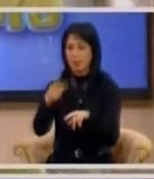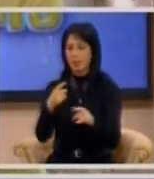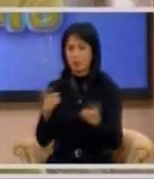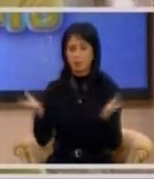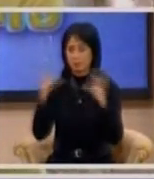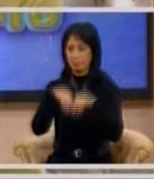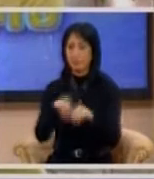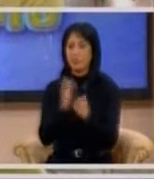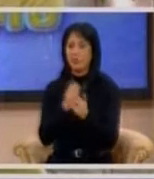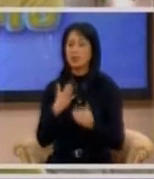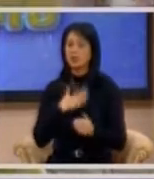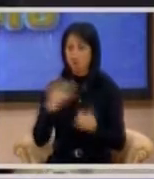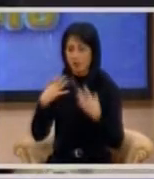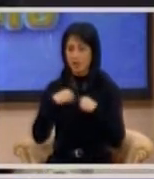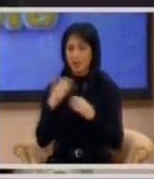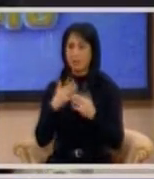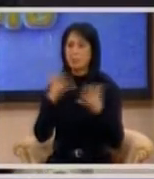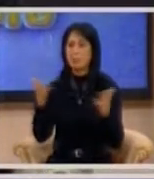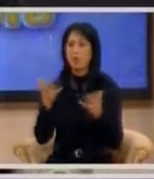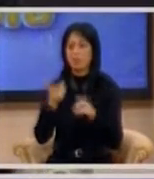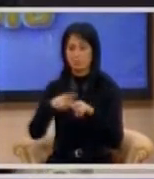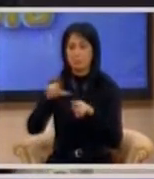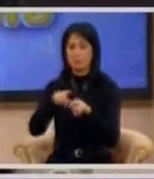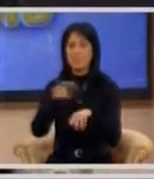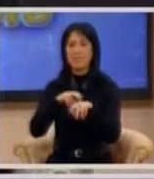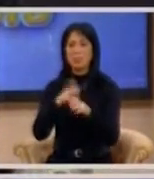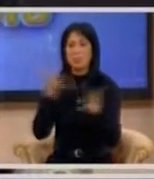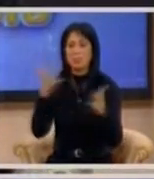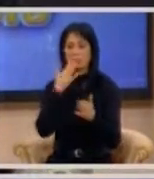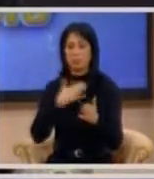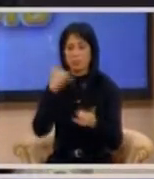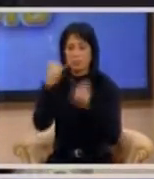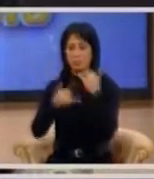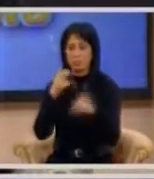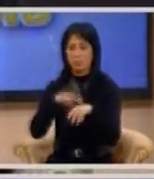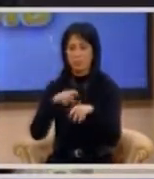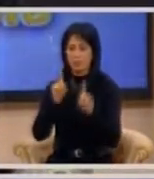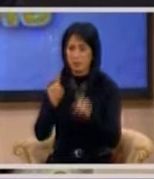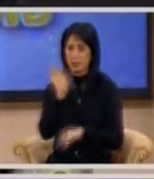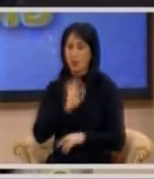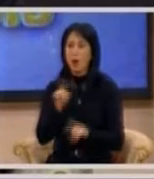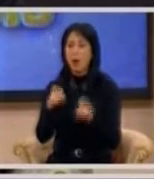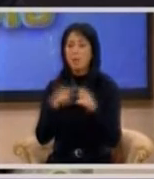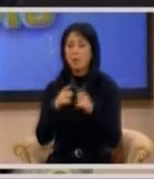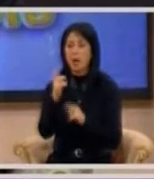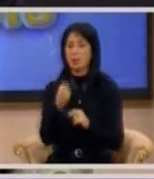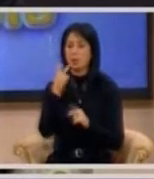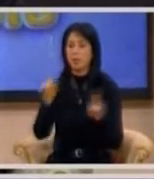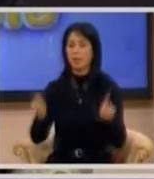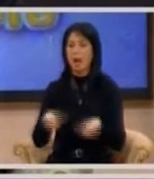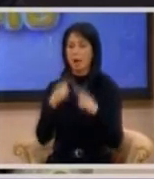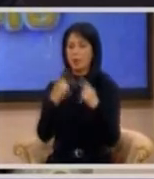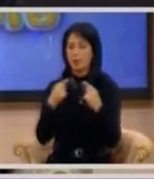სამსახურის. კი, ჩვენთან უფრო მეტი ჭარბობს, რა თქმა უნდა, სამედიცინო ხასიათის ზარები და ამ კუთხით 112 ახორციელებს და